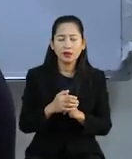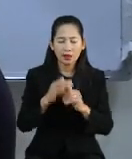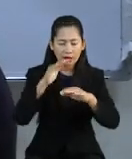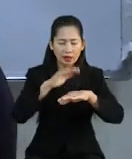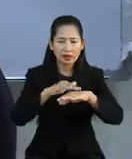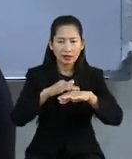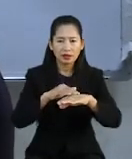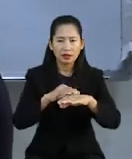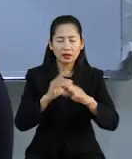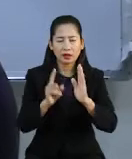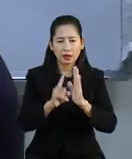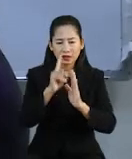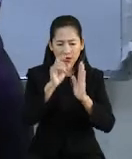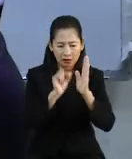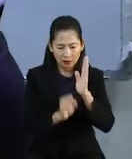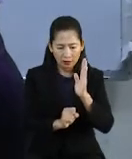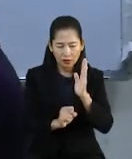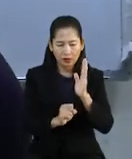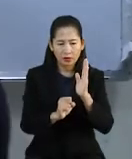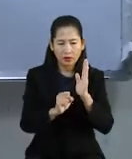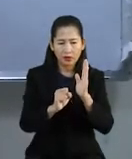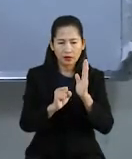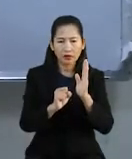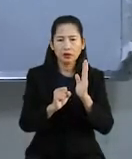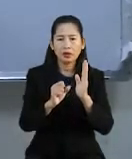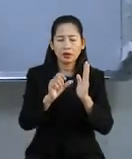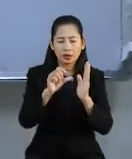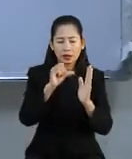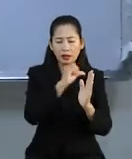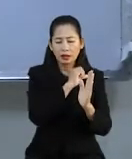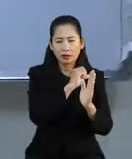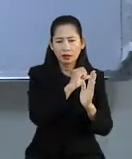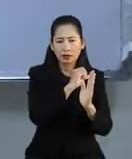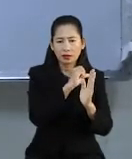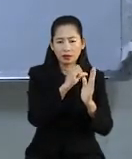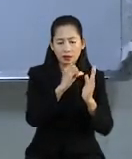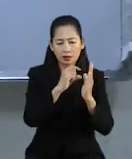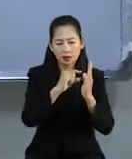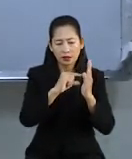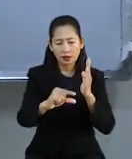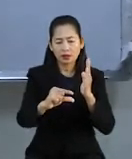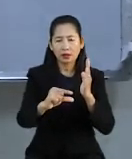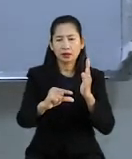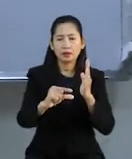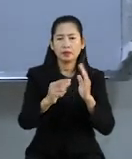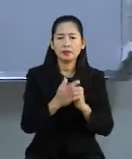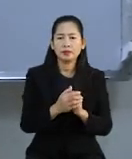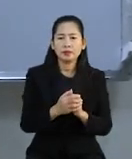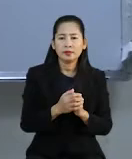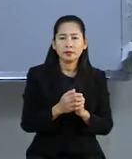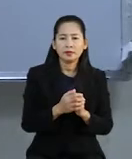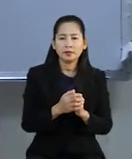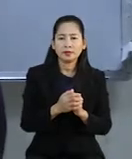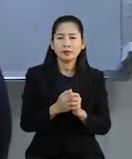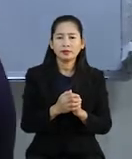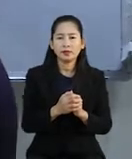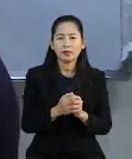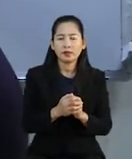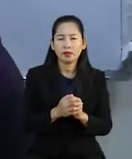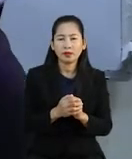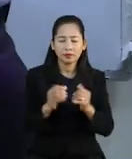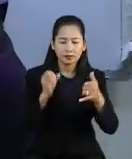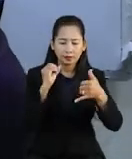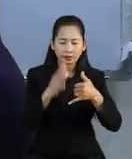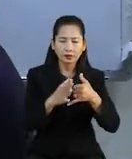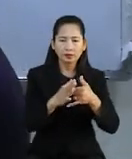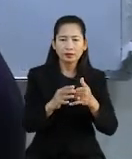lơ phải lơ cứ khẳng trường khẳng cao cứ khẳng bồ chả khăn đấy còn chả cứ khẳng lết bài mình tiếp cứ khẳng cả khăn này nó còn đấy chấp